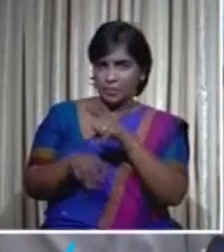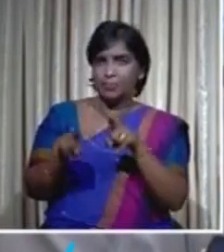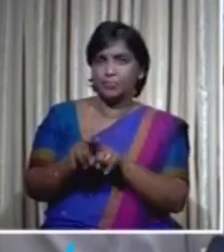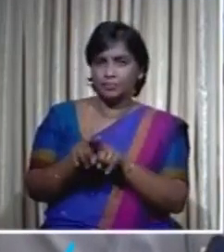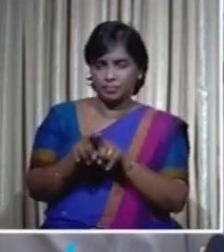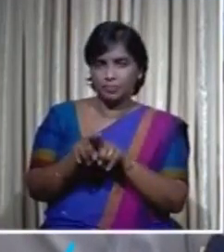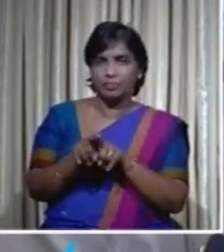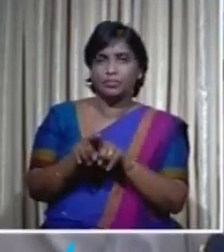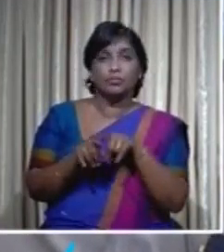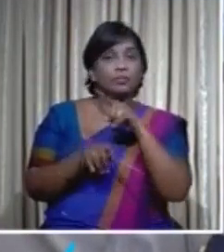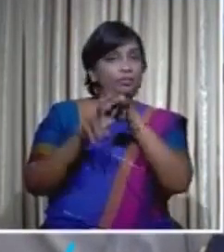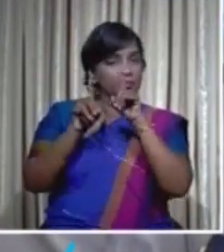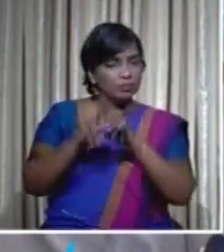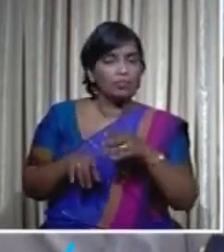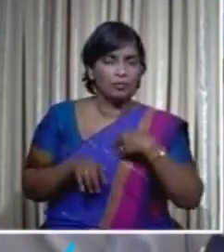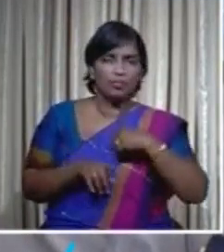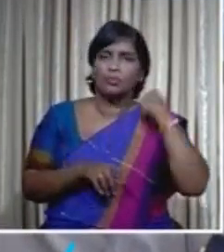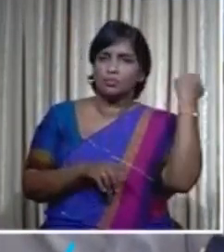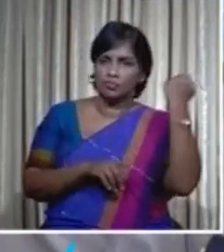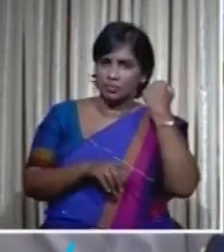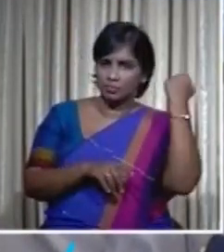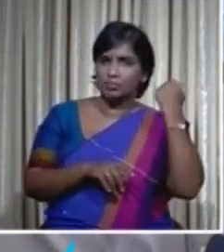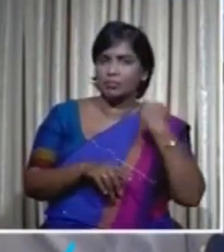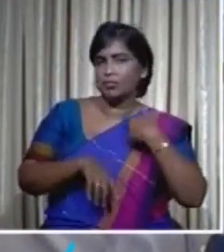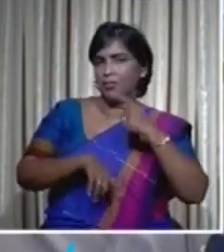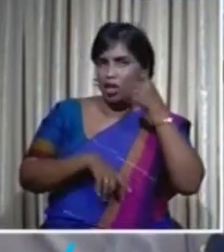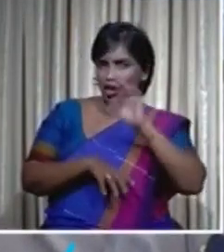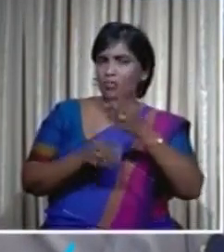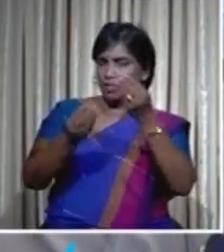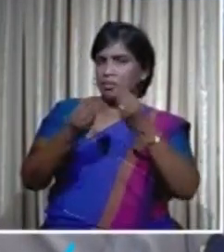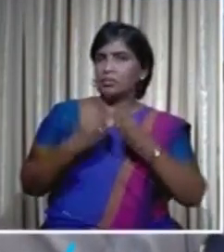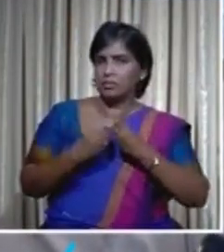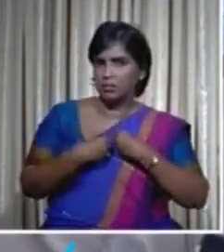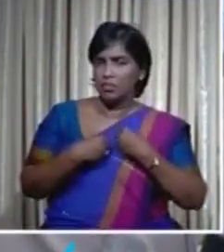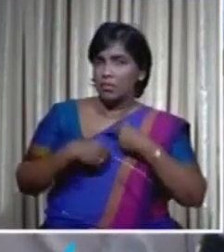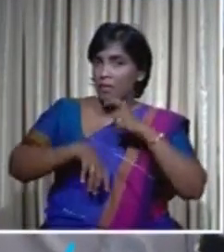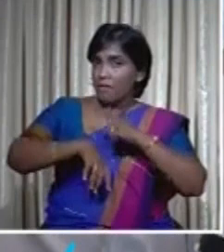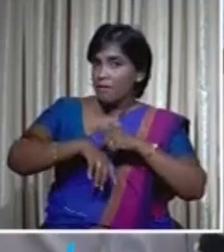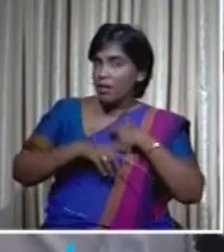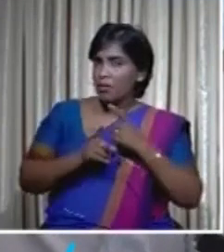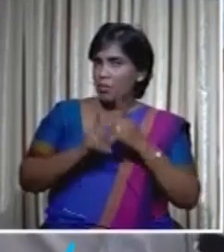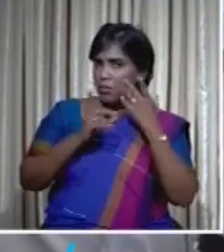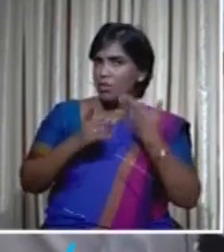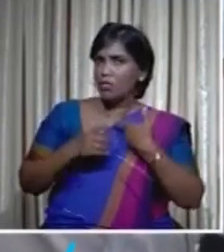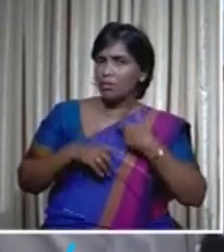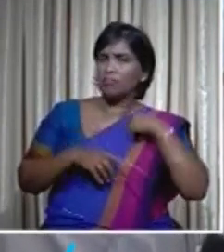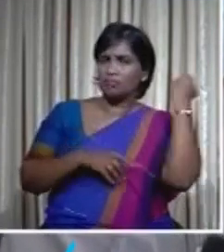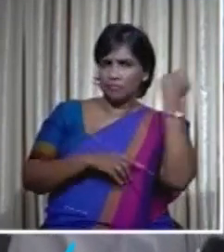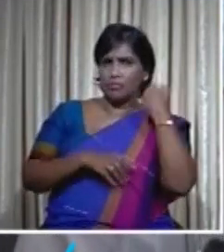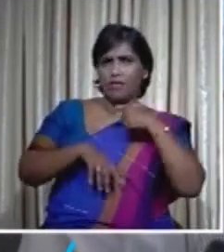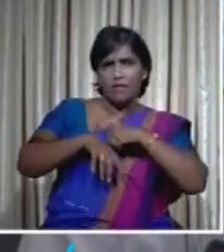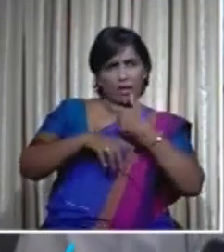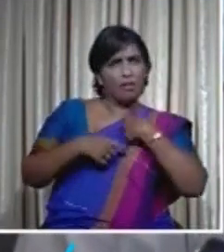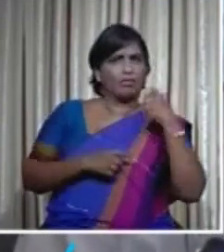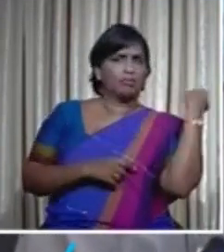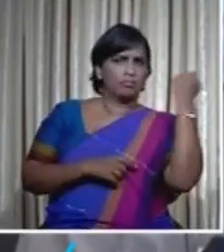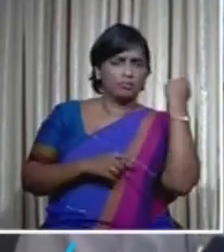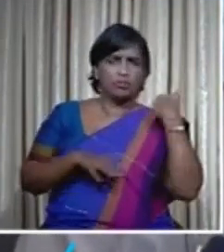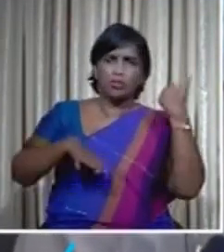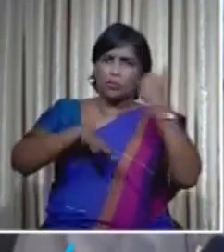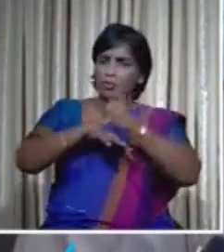பேசுவதற்கு அனுமதிக்க வேண்டும். நான் என்னுடைய நேரத்திலே தான் பேசிக் கொண்டிருக்கிறேன். கௌரவ தலைமை தாங்கும் உறுப்பினர் அவர்களே,